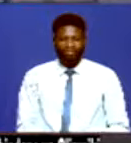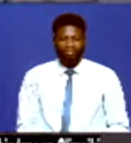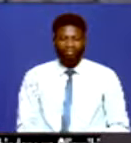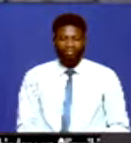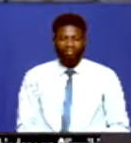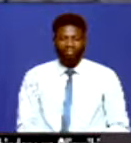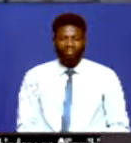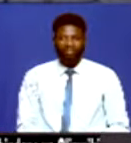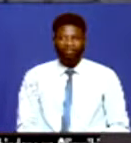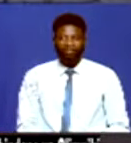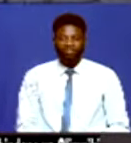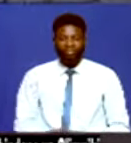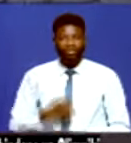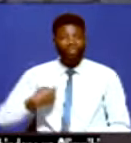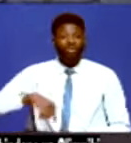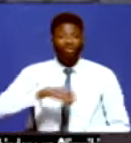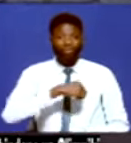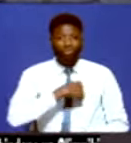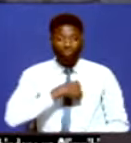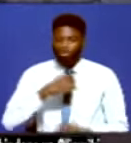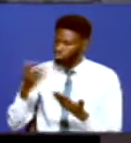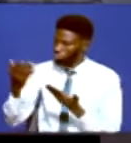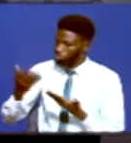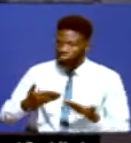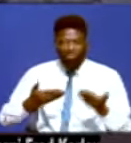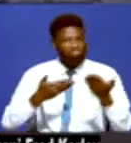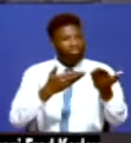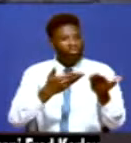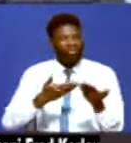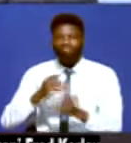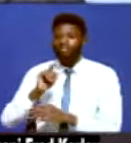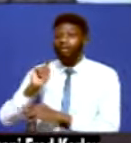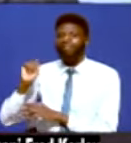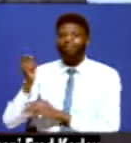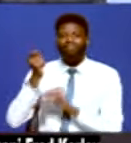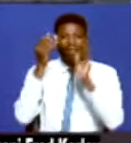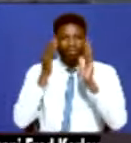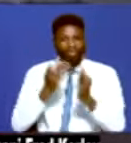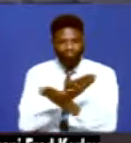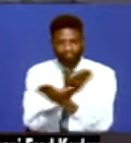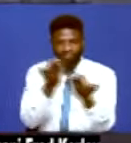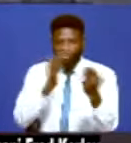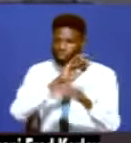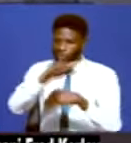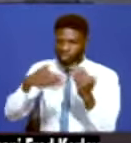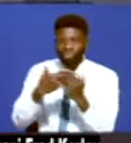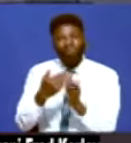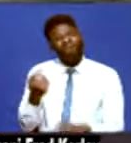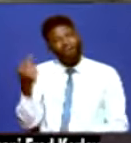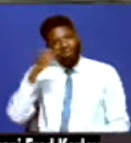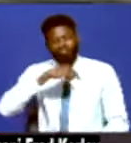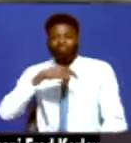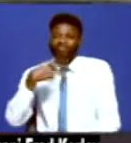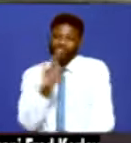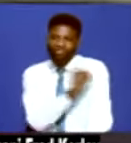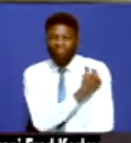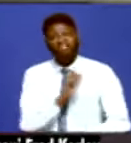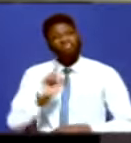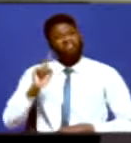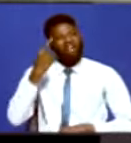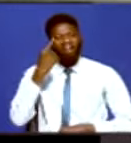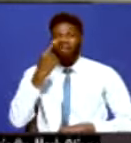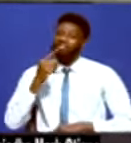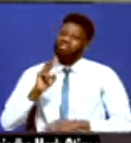We are welcoming all Kenyans to come and get their vaccination. Be they first dose, be they second dose.